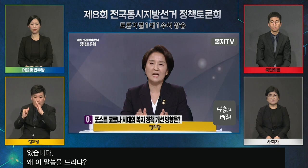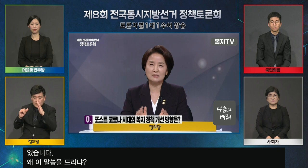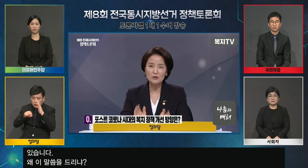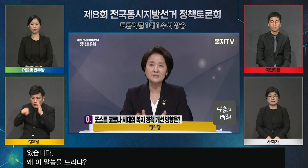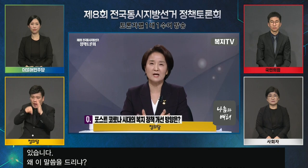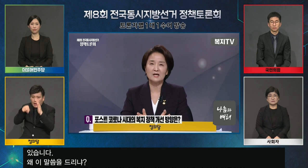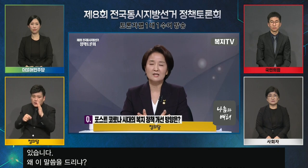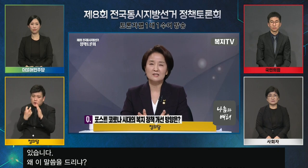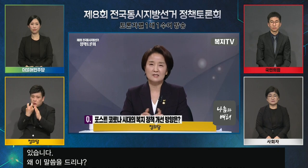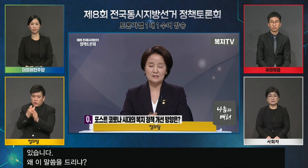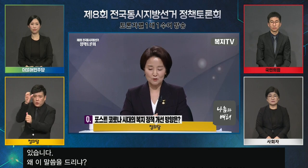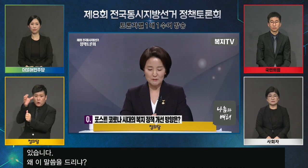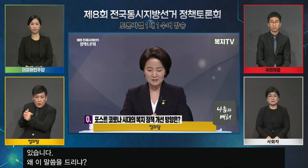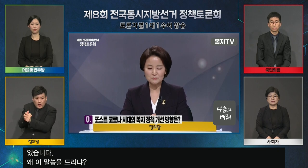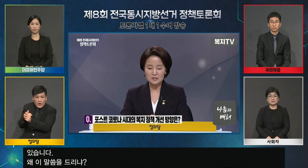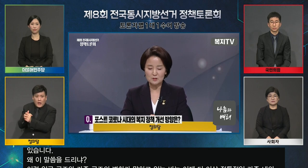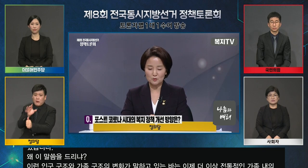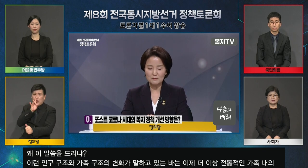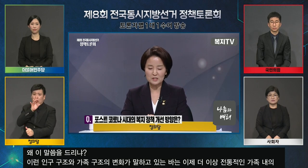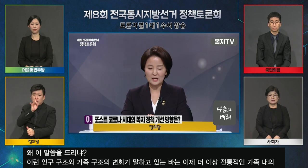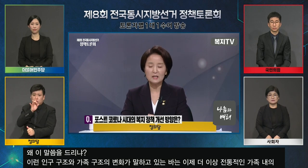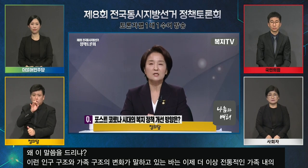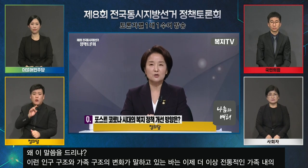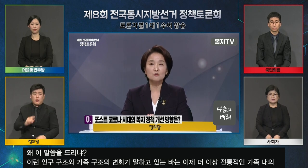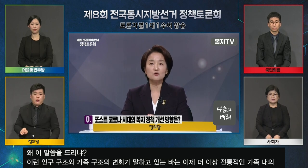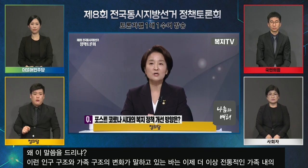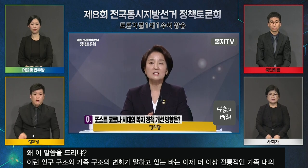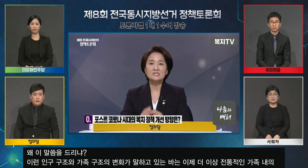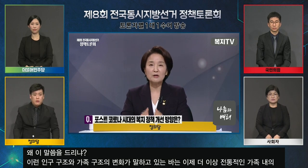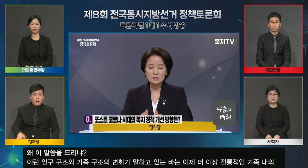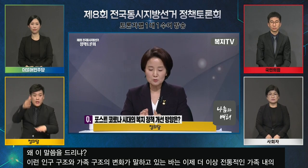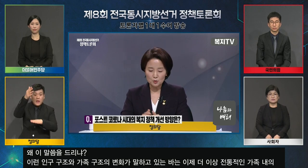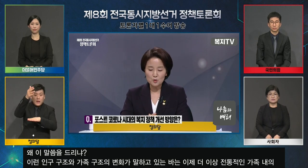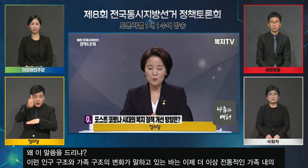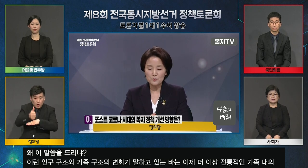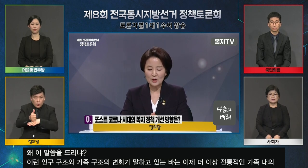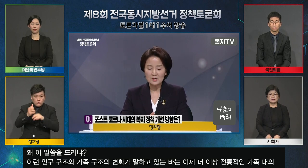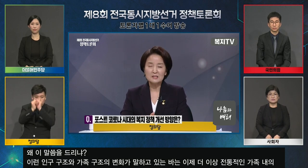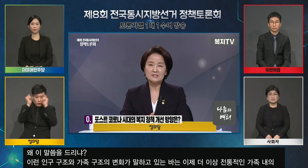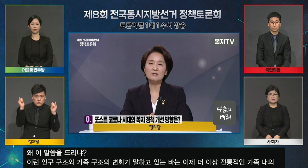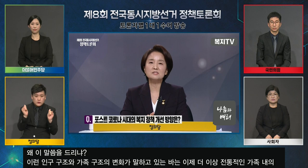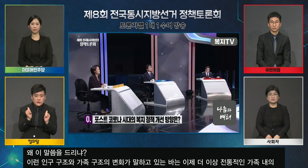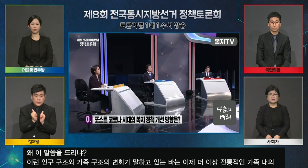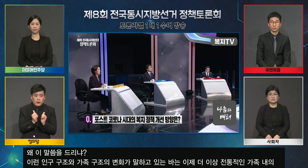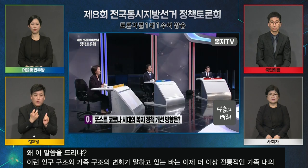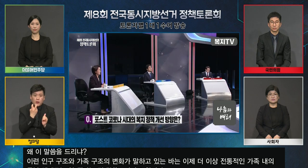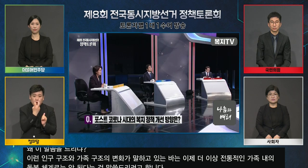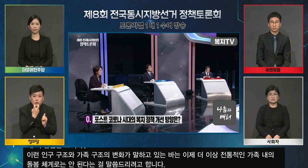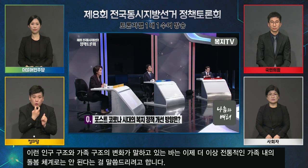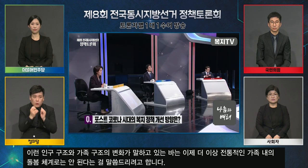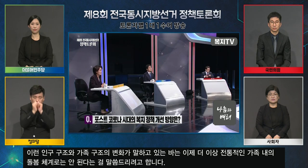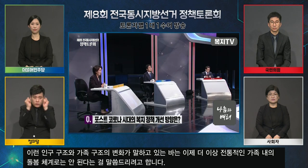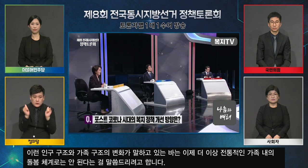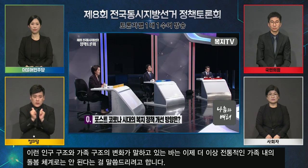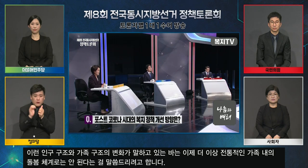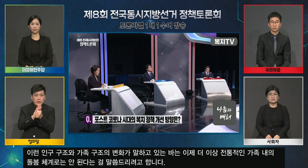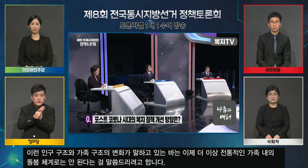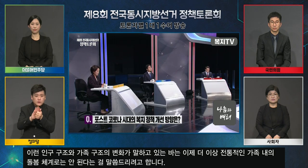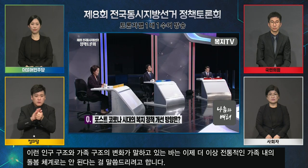체계로는 안 된다라는 걸 말씀드리려고 합니다. 결국 사회적 돌봄과 사회 서비스가 반드시